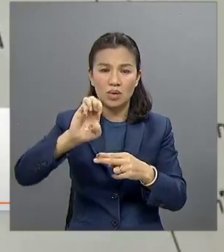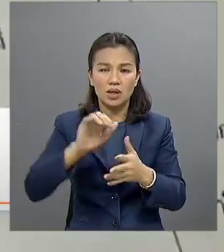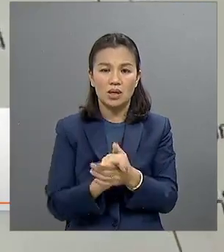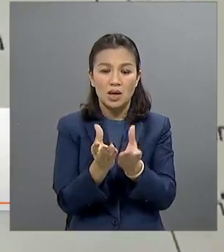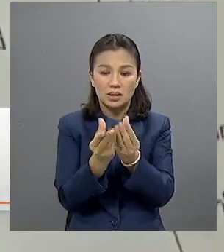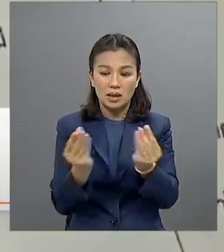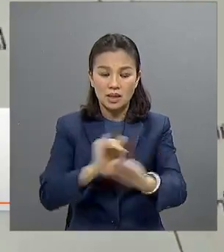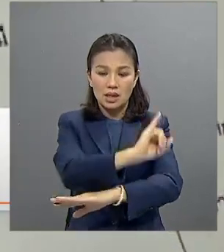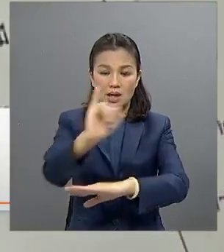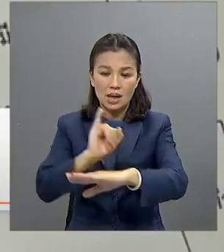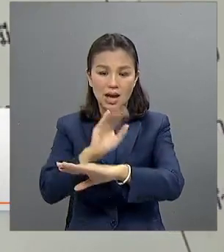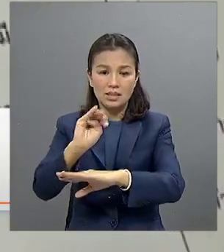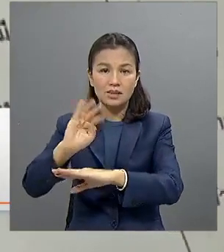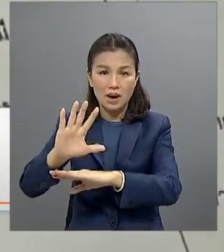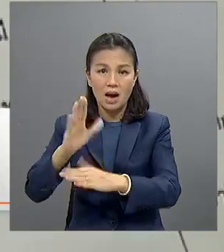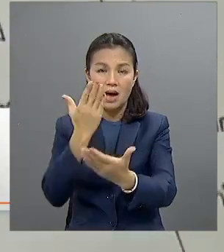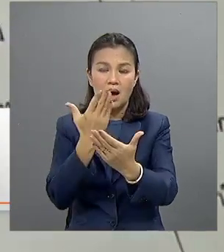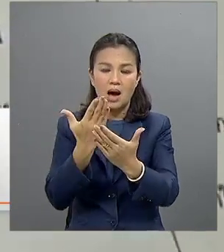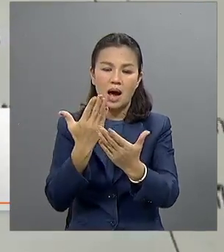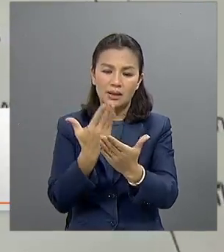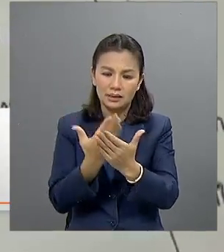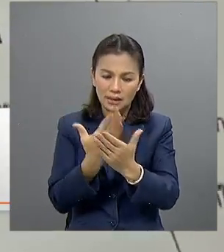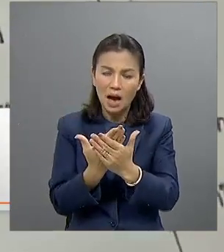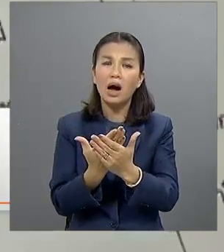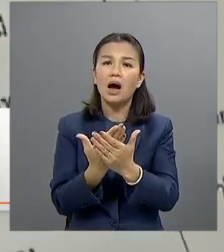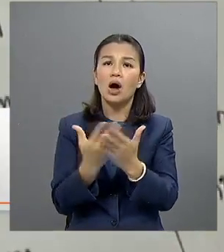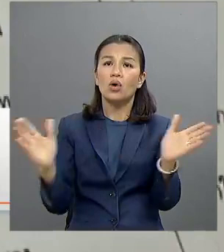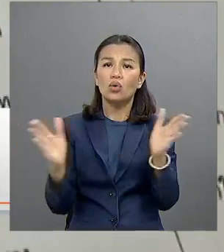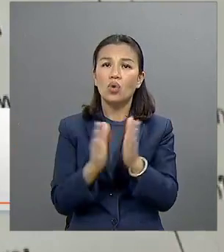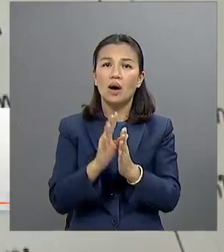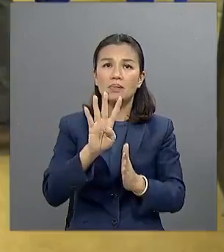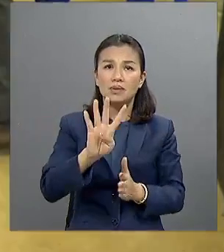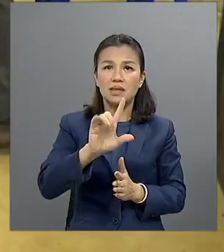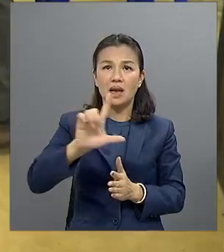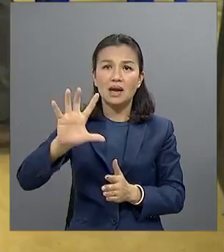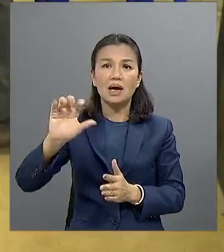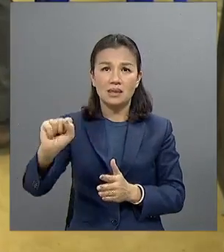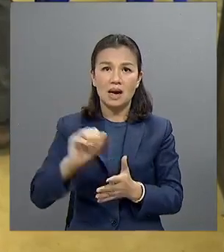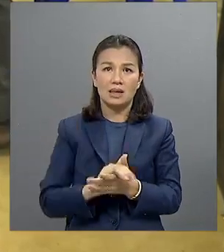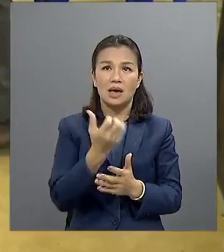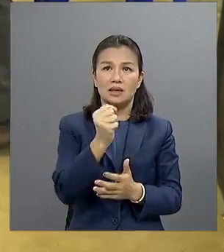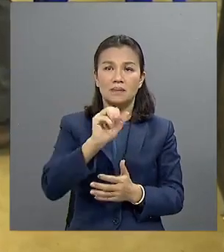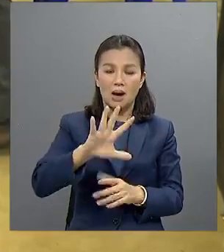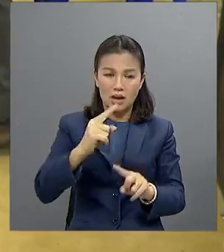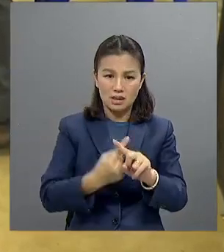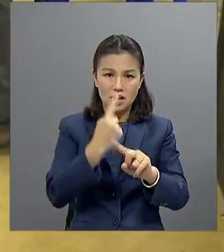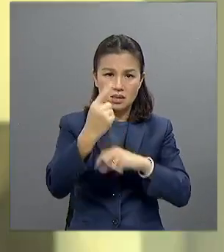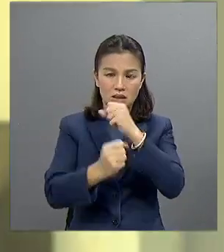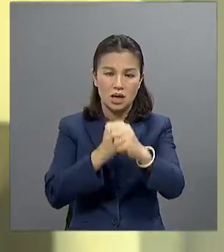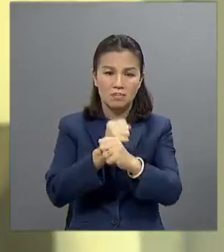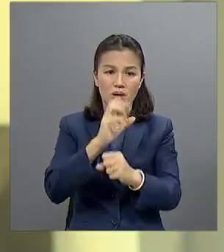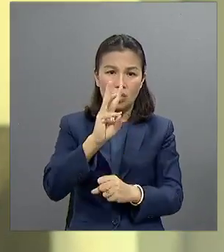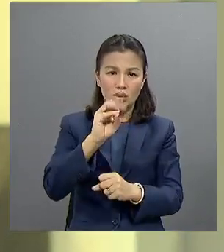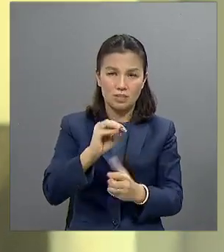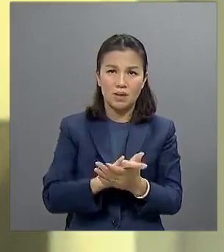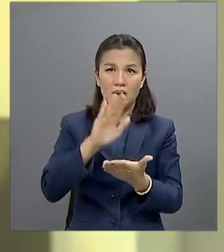าไร่ละ 100,000 บาทก็รวมเป็นเงินกว่า 4,500,000 บาทซื้อตั้งแต่นู่นน่ะ15มกราคมปี60นะคะเขามีเอกสารสิทธิ์ตร